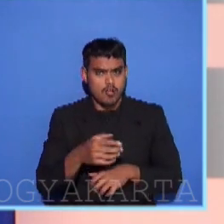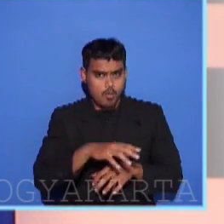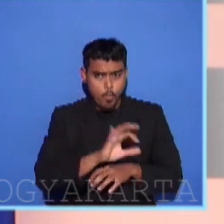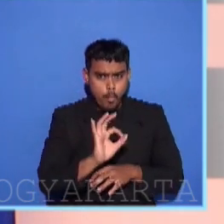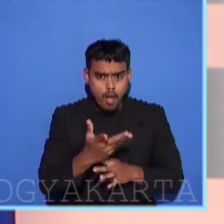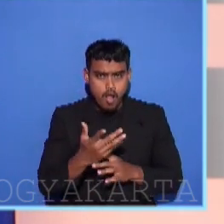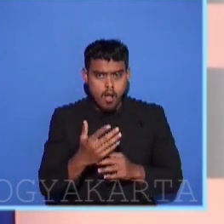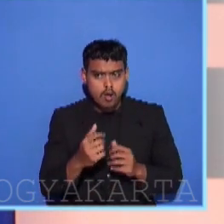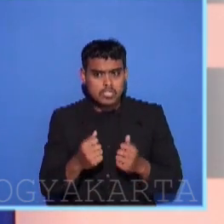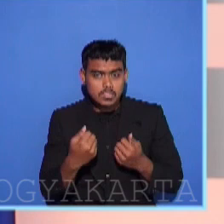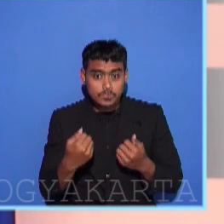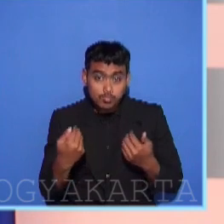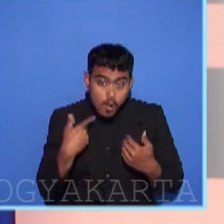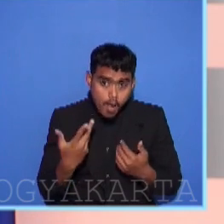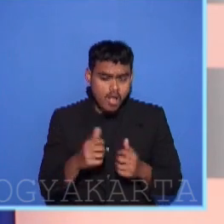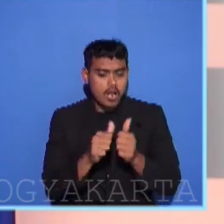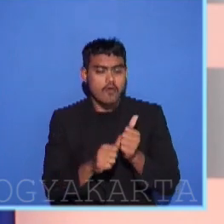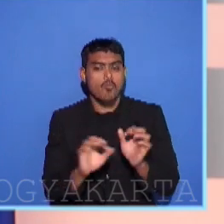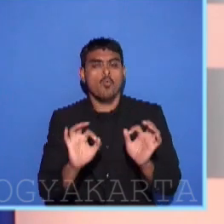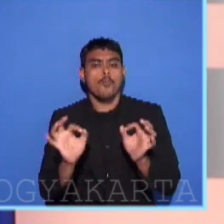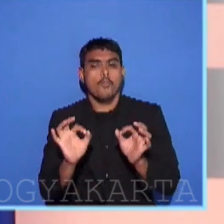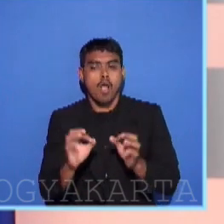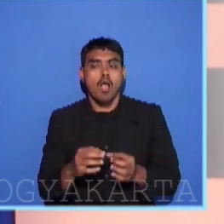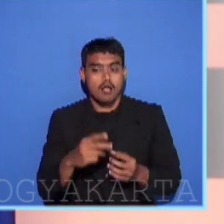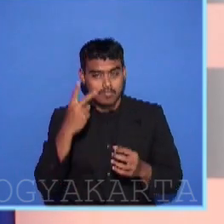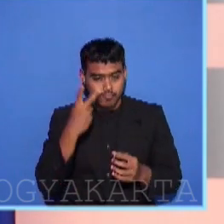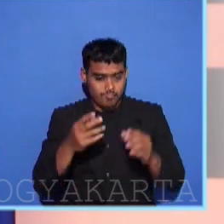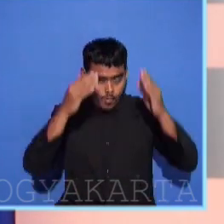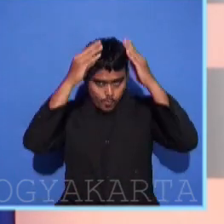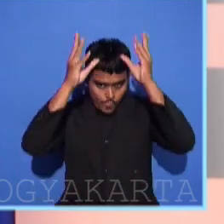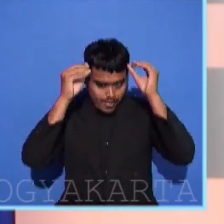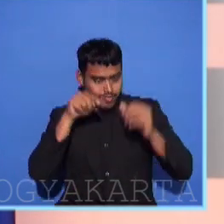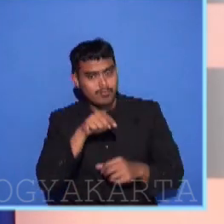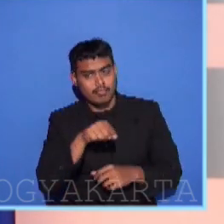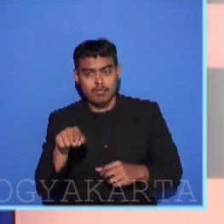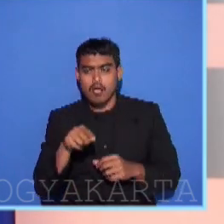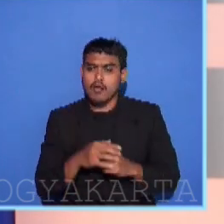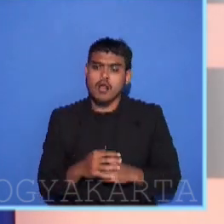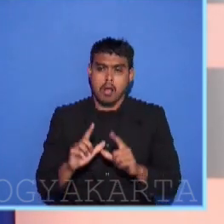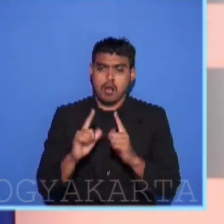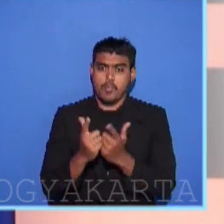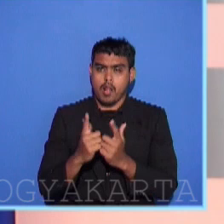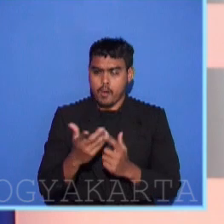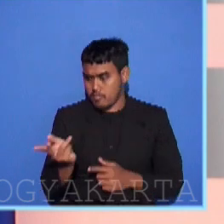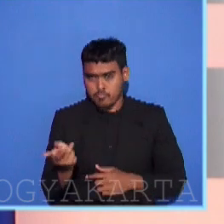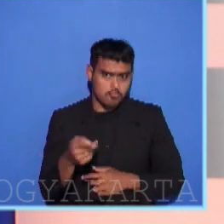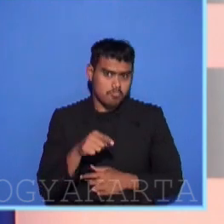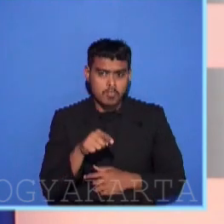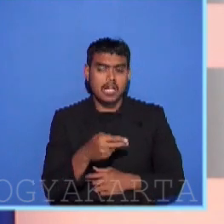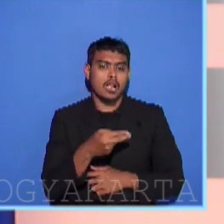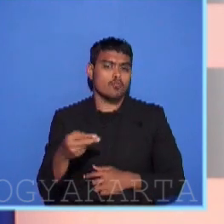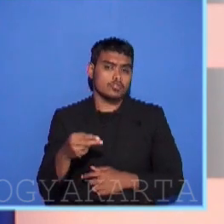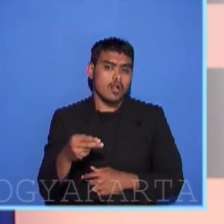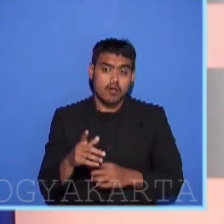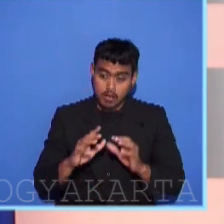kesehatan yang profesional khususnya perawat untuk itu asosiasi institusi pendidikan Nur Indonesia Sebagai penyelenggara